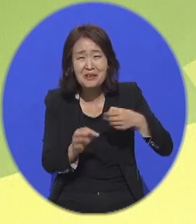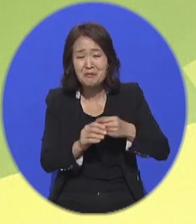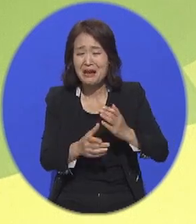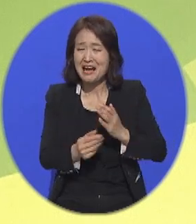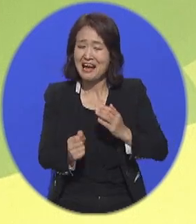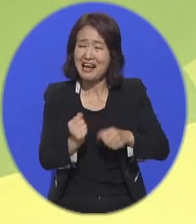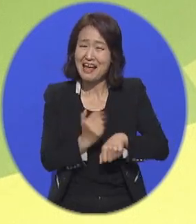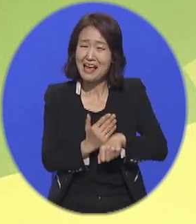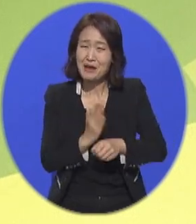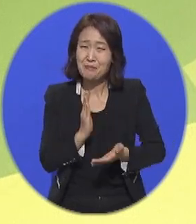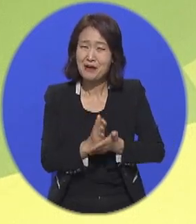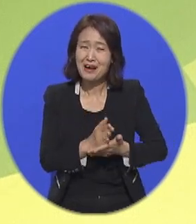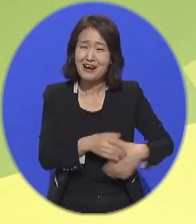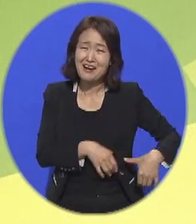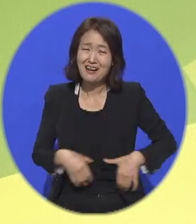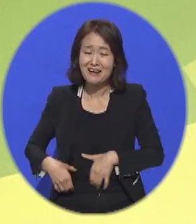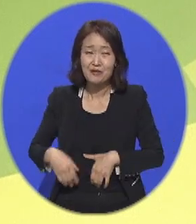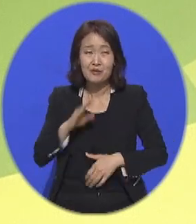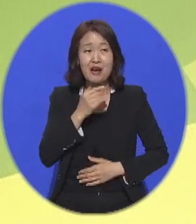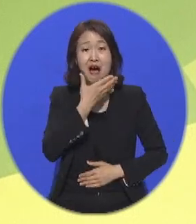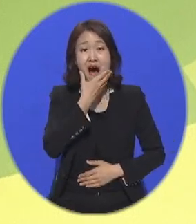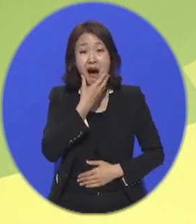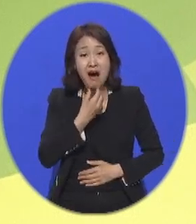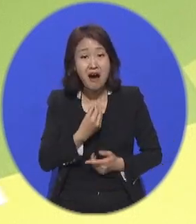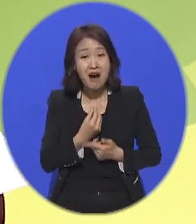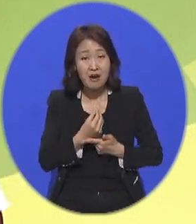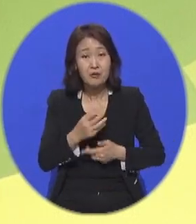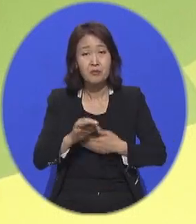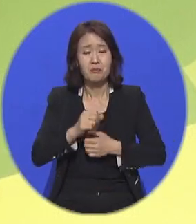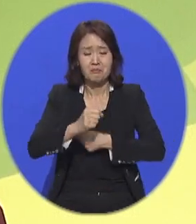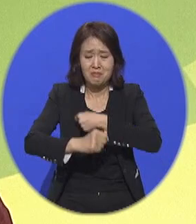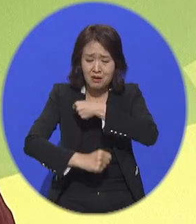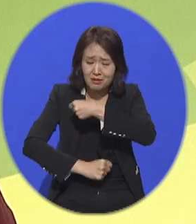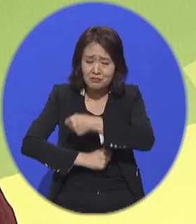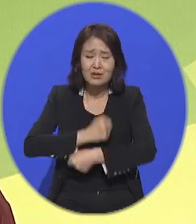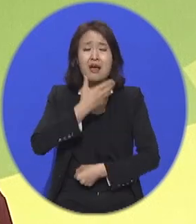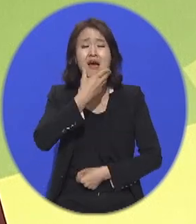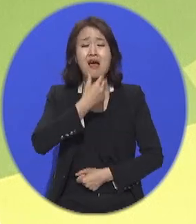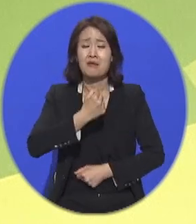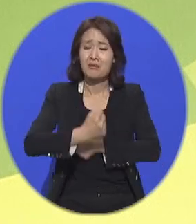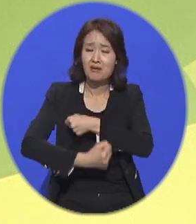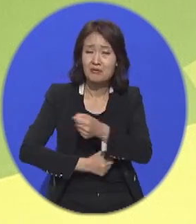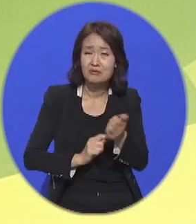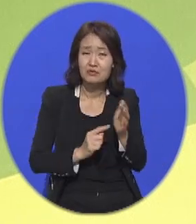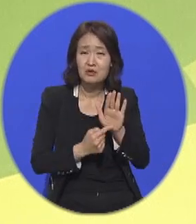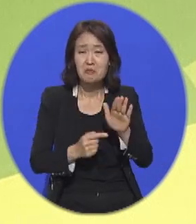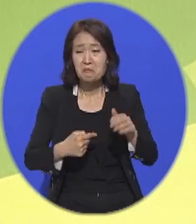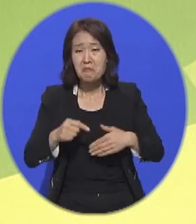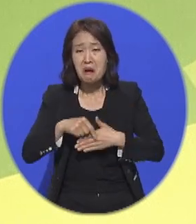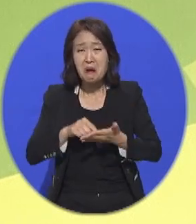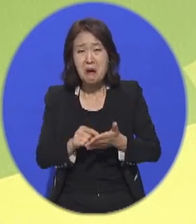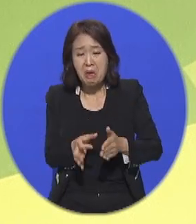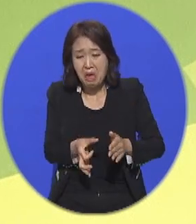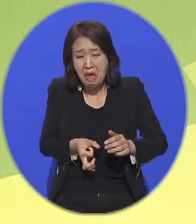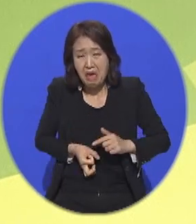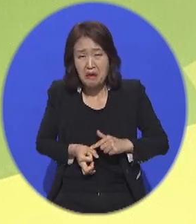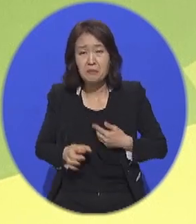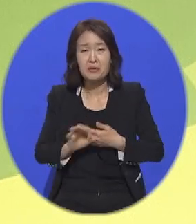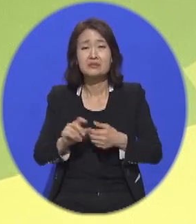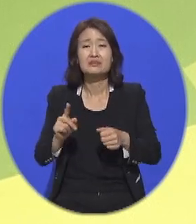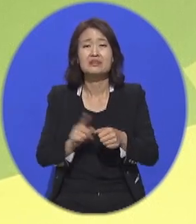않습니까? 그래서 행복도 행복한 자가 마음껏 펼칠 수 있습니다. 이 마음이 좁으면은 바늘 구멍보다